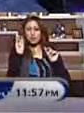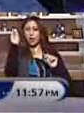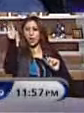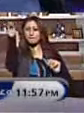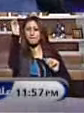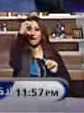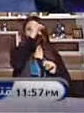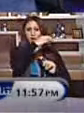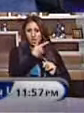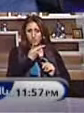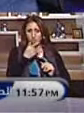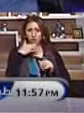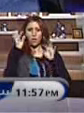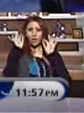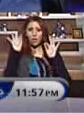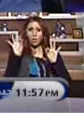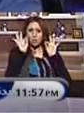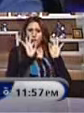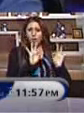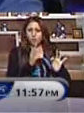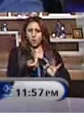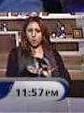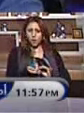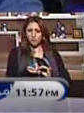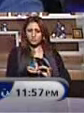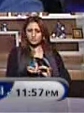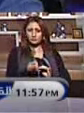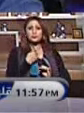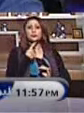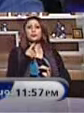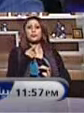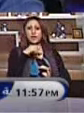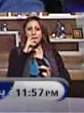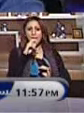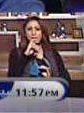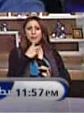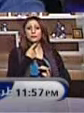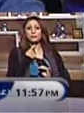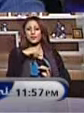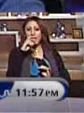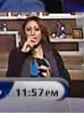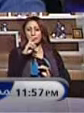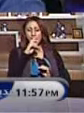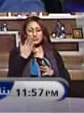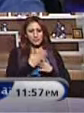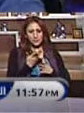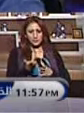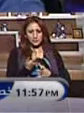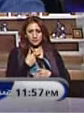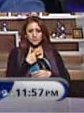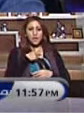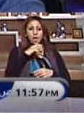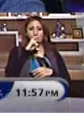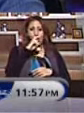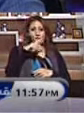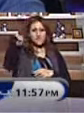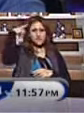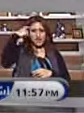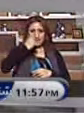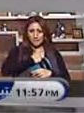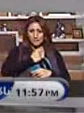فيبدو ان شهوه الكلام تضاف الى يعني لو خرج ابو حامد الغزالي الان وجاء الينا في القاهره او في